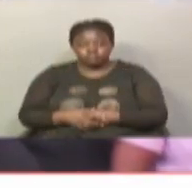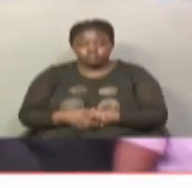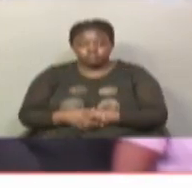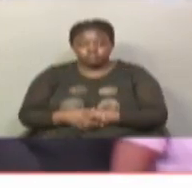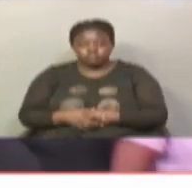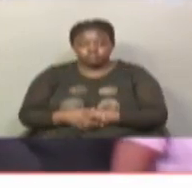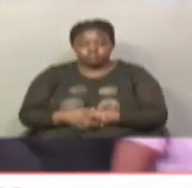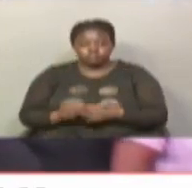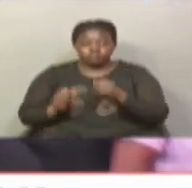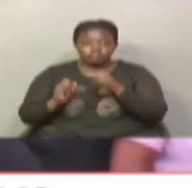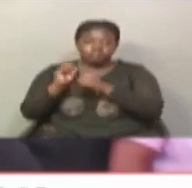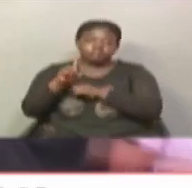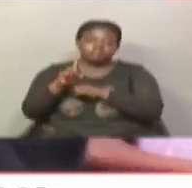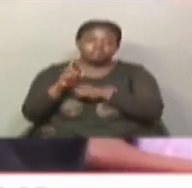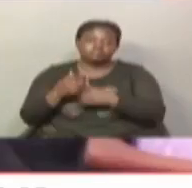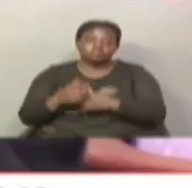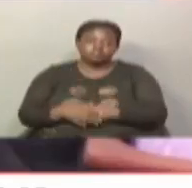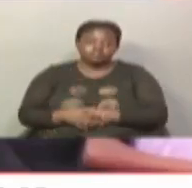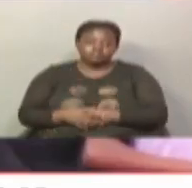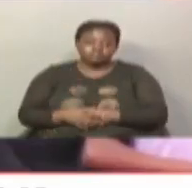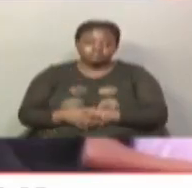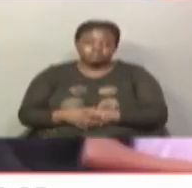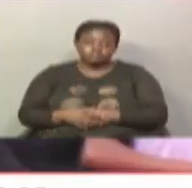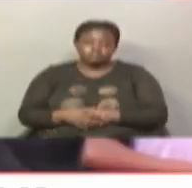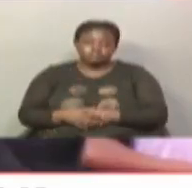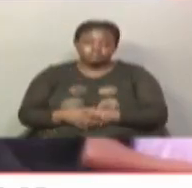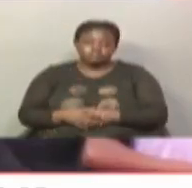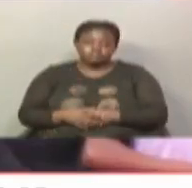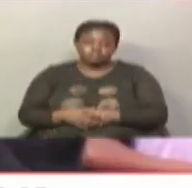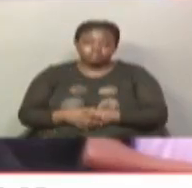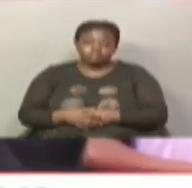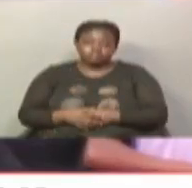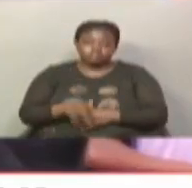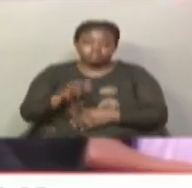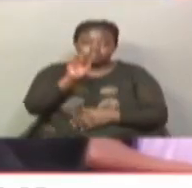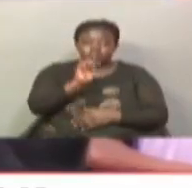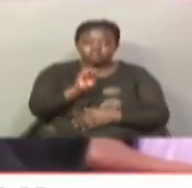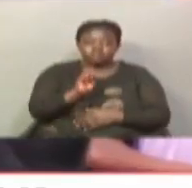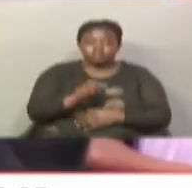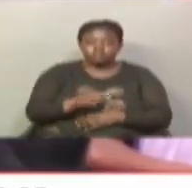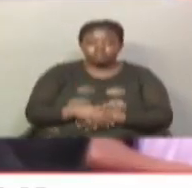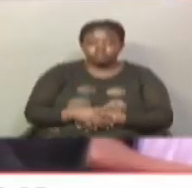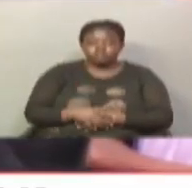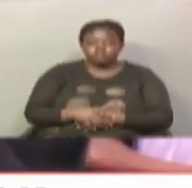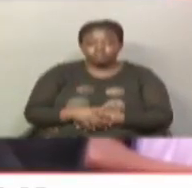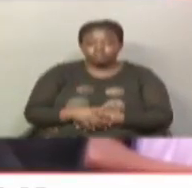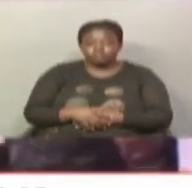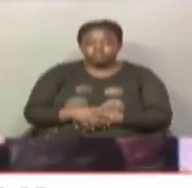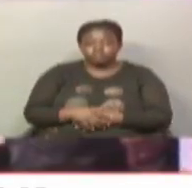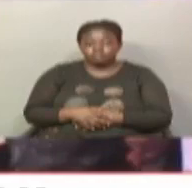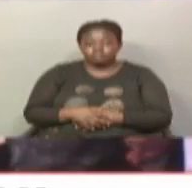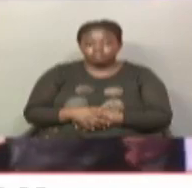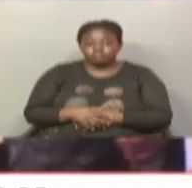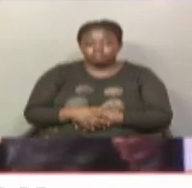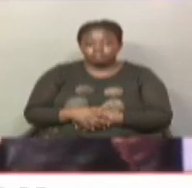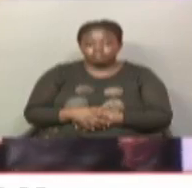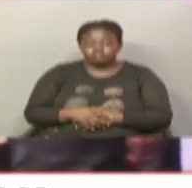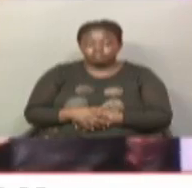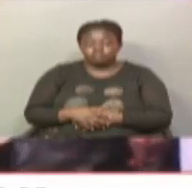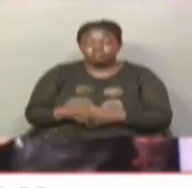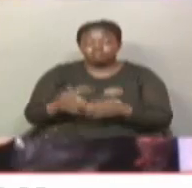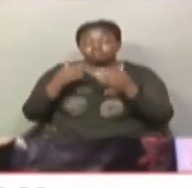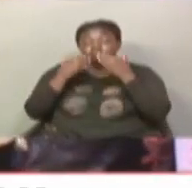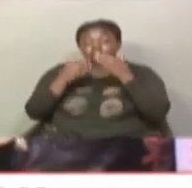I got 11 aggregate. I managed to get aggregate 8 by the help of our teachers. I thank God